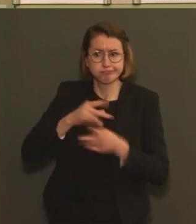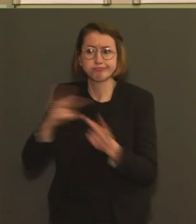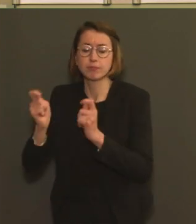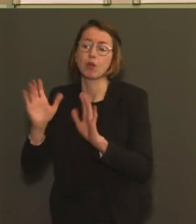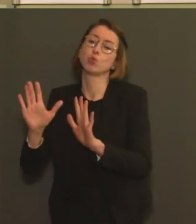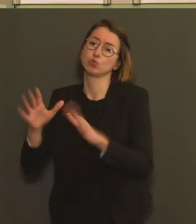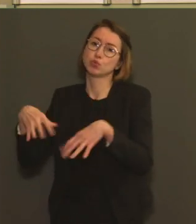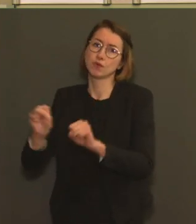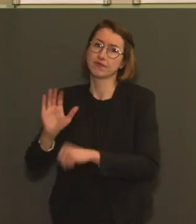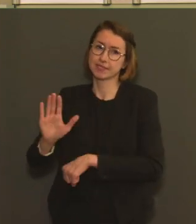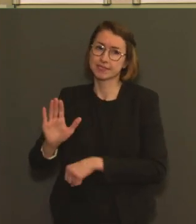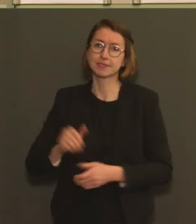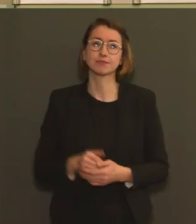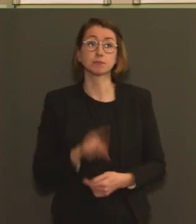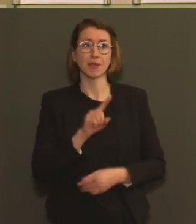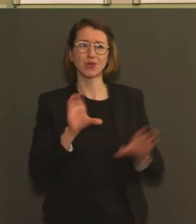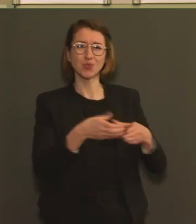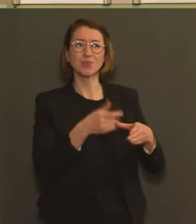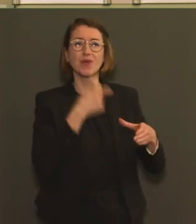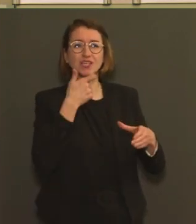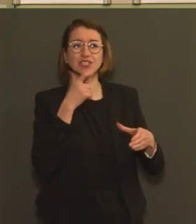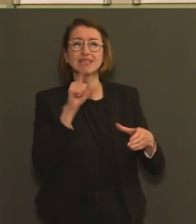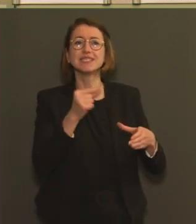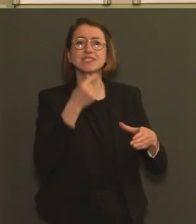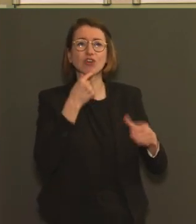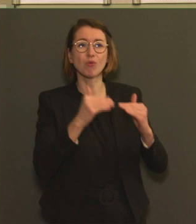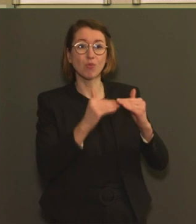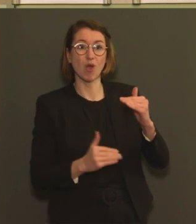moins de 10 ans de l'ordre de 11%.